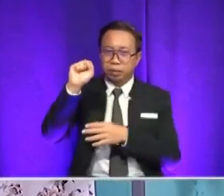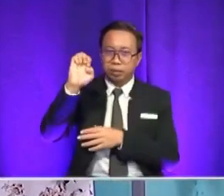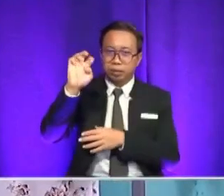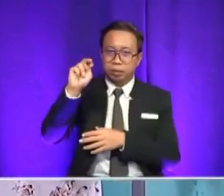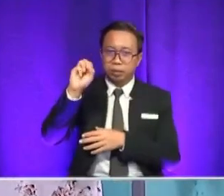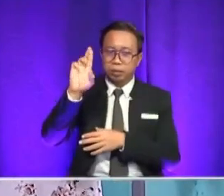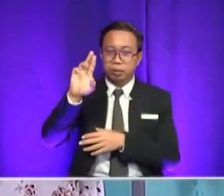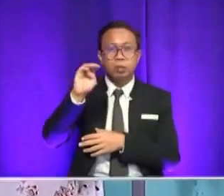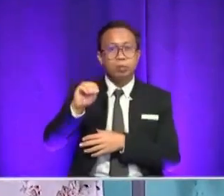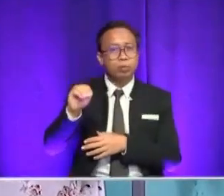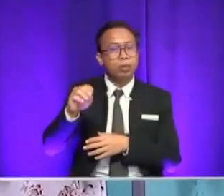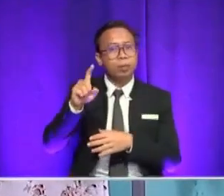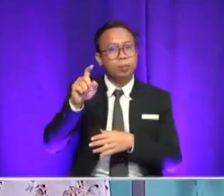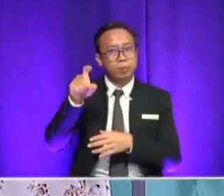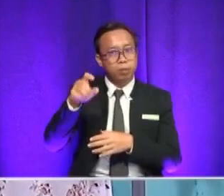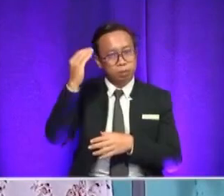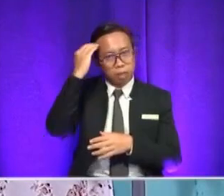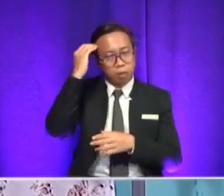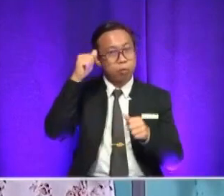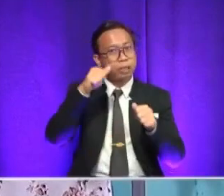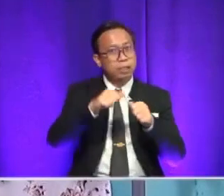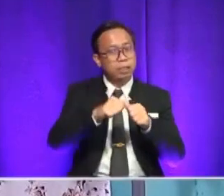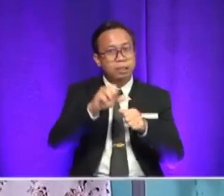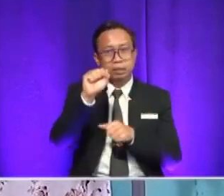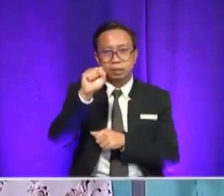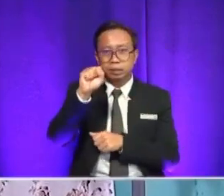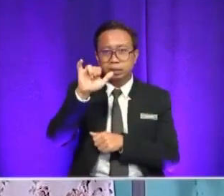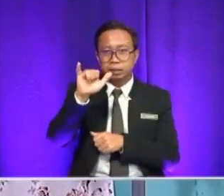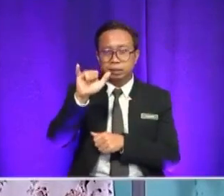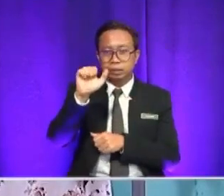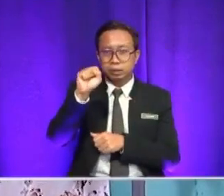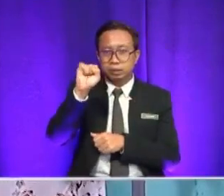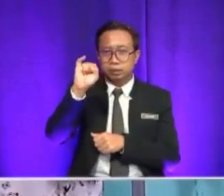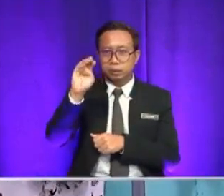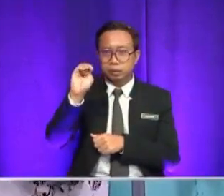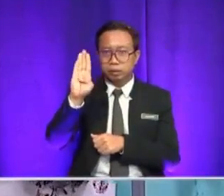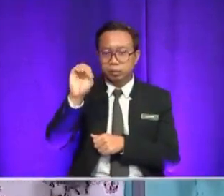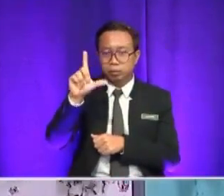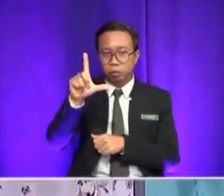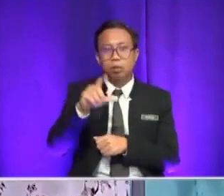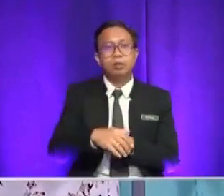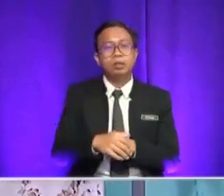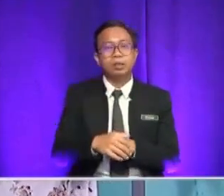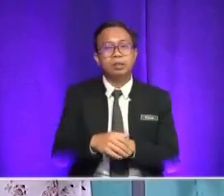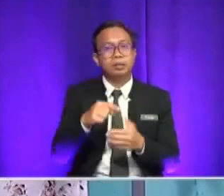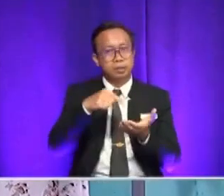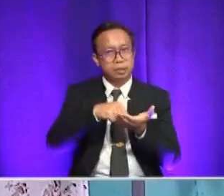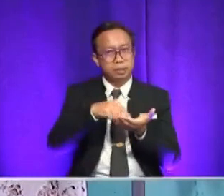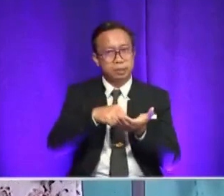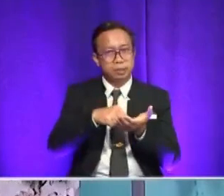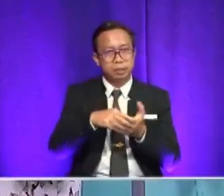perlu tahu dan murid perlu ingat simbol-simbol sensor. Okey, dekat sini yang mula-mula adalah